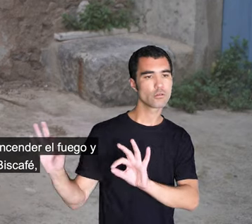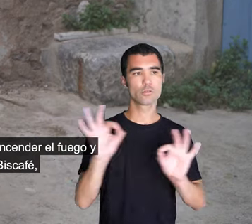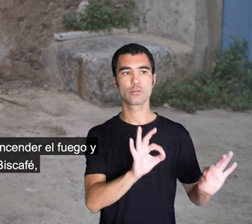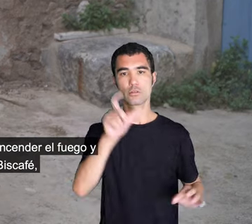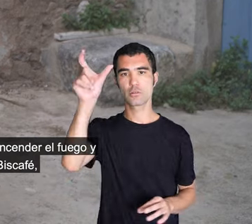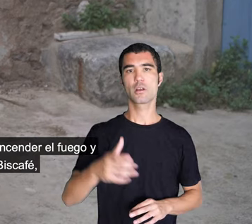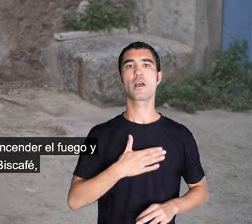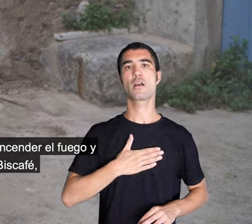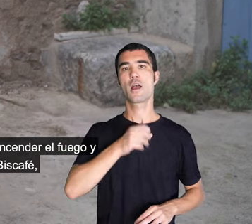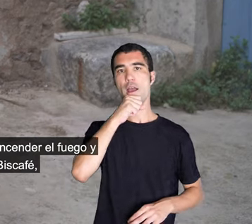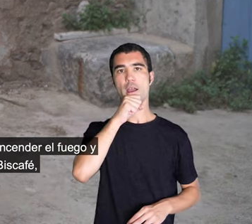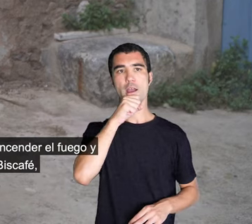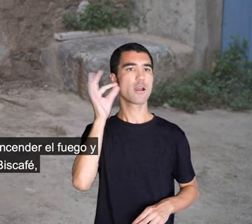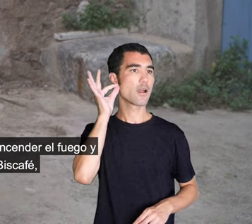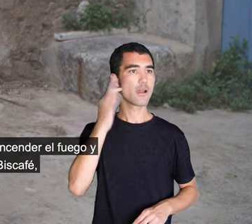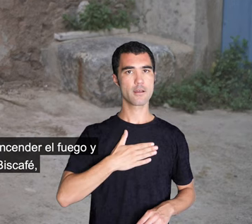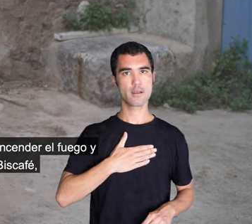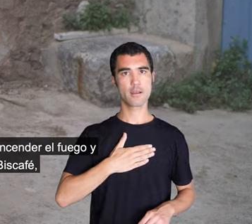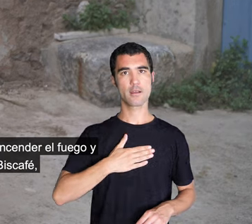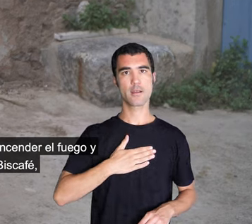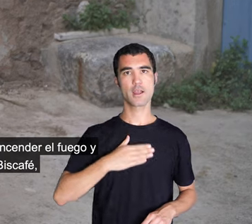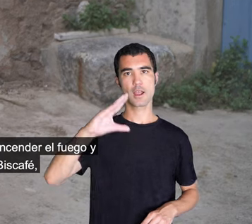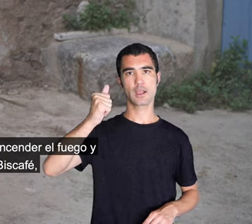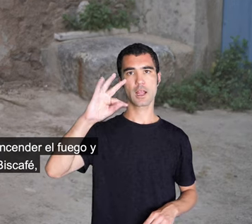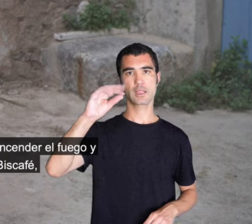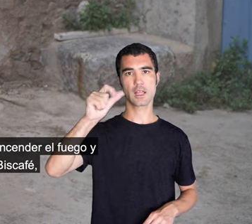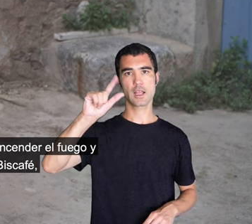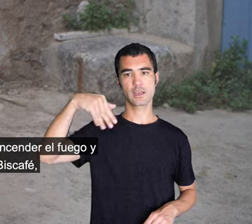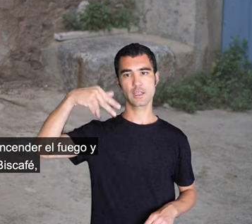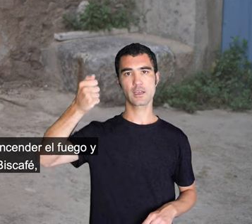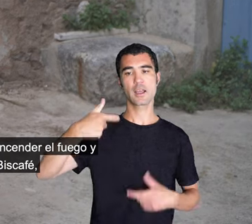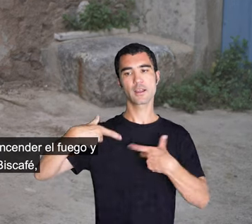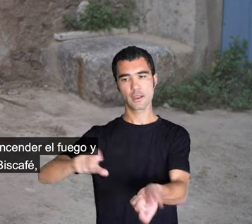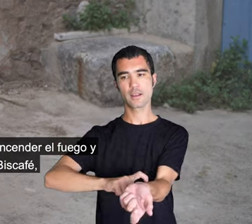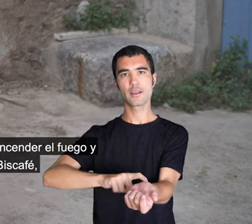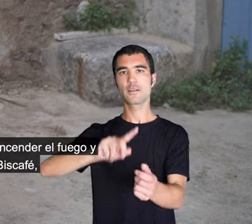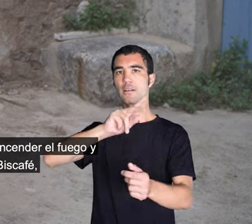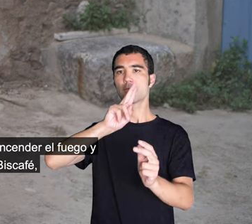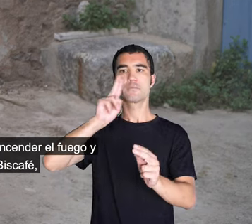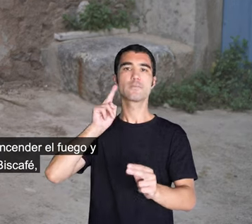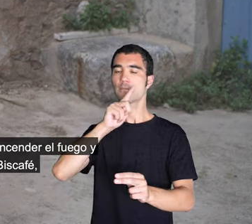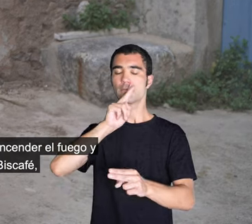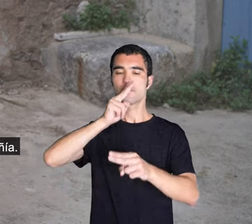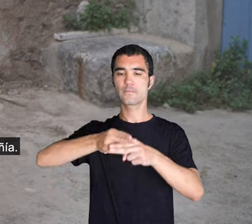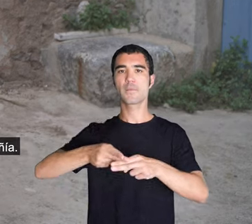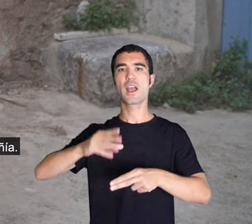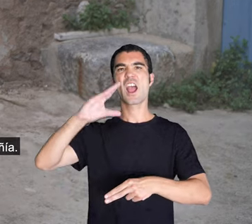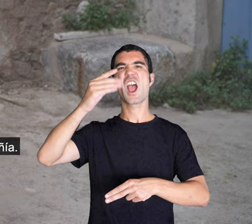era una predina meva. La meva predina, que no unia catalina, discafè. Sí, sí, sí, sí.